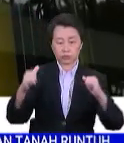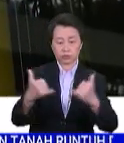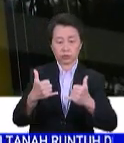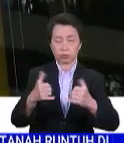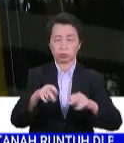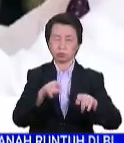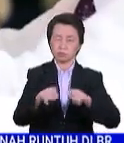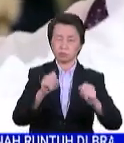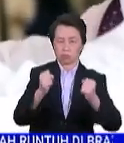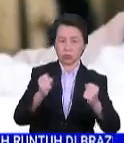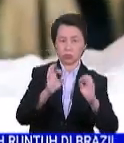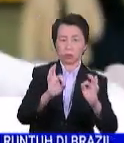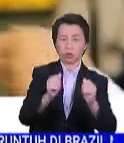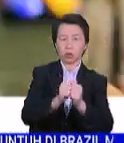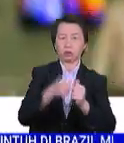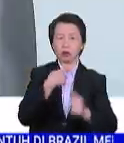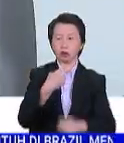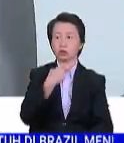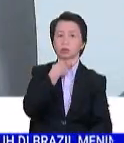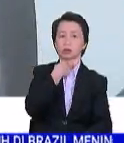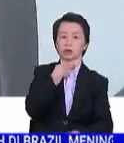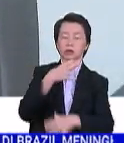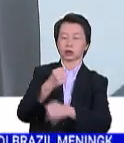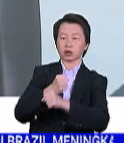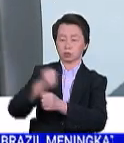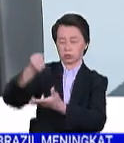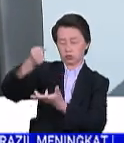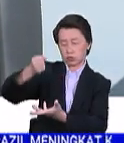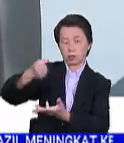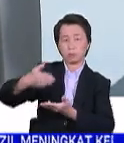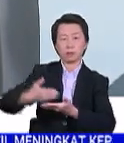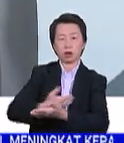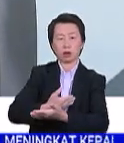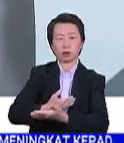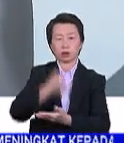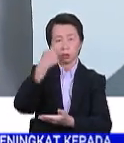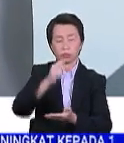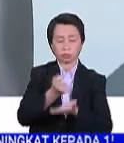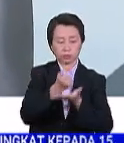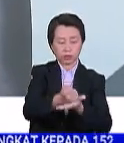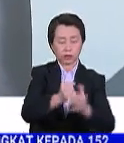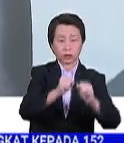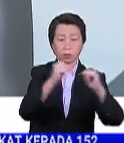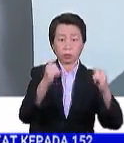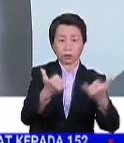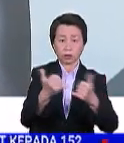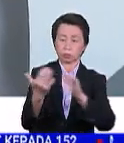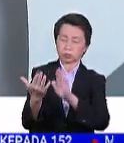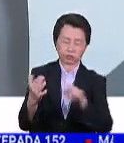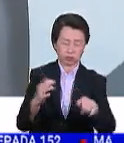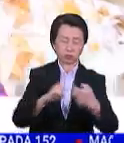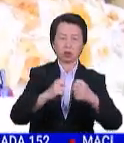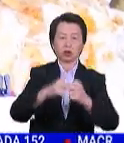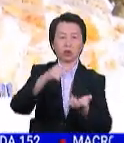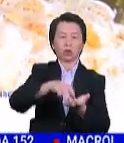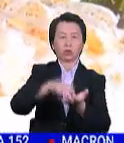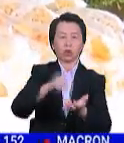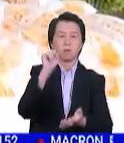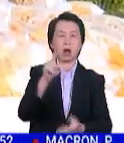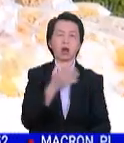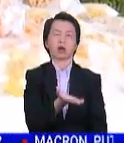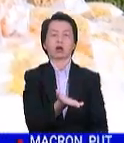maju namun mempunyai kekangan mendapatkan dana baharu. Bagi membantu syarikat yang berdepan masalah hutang yang tinggi